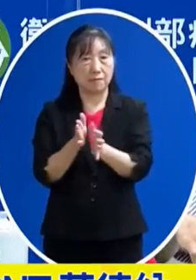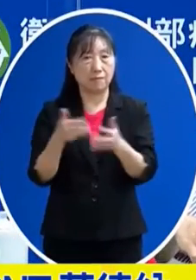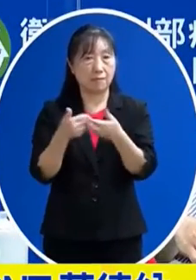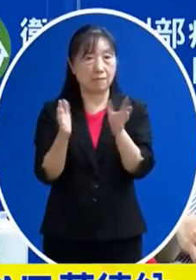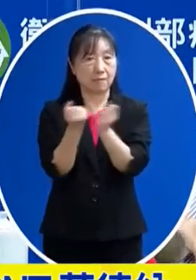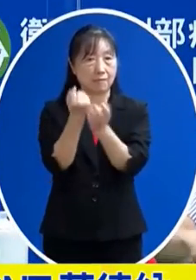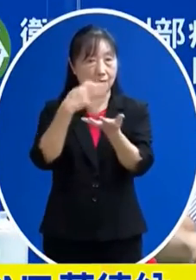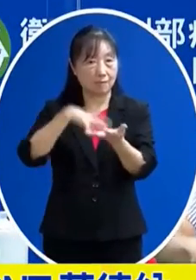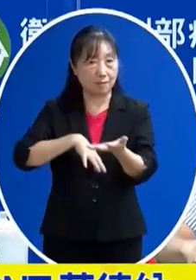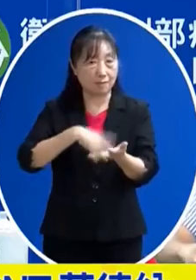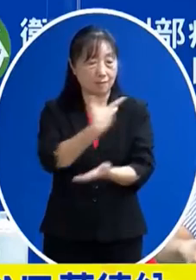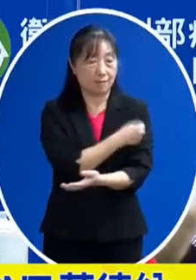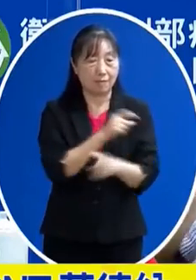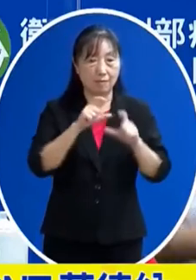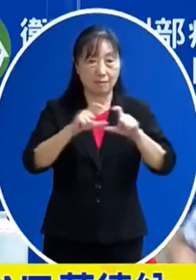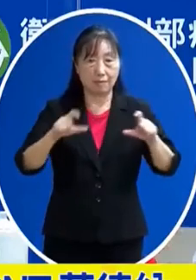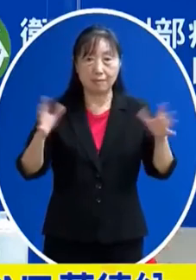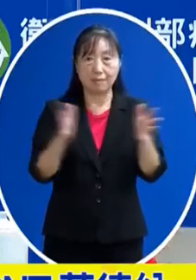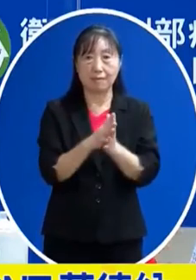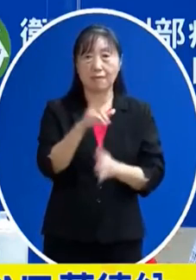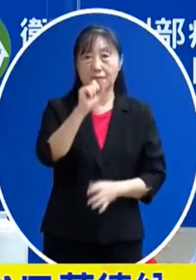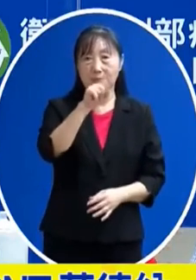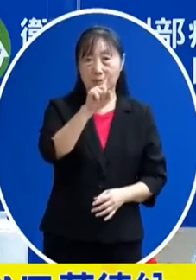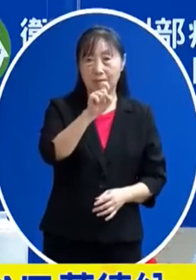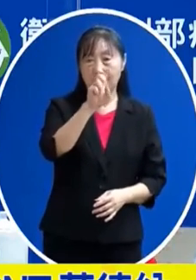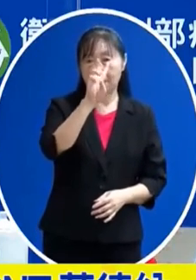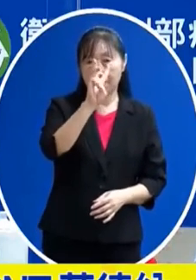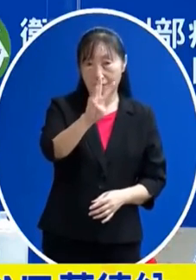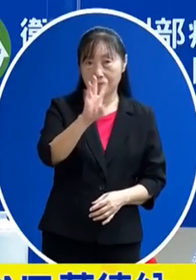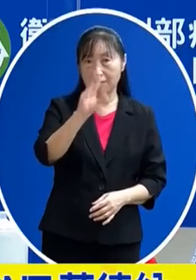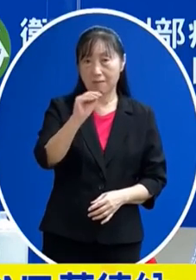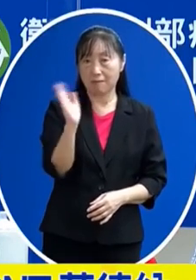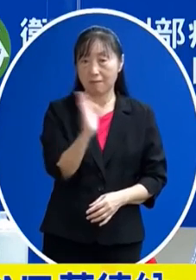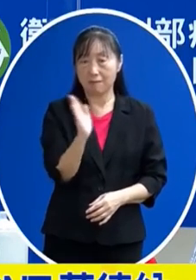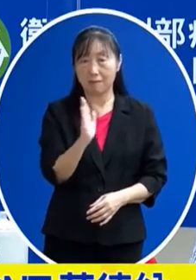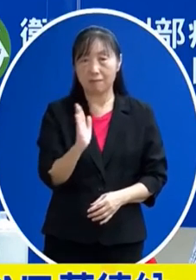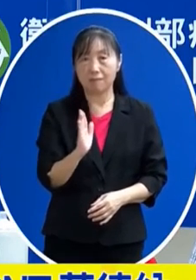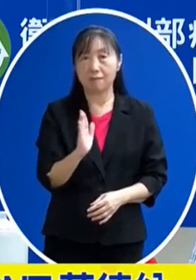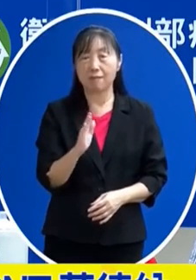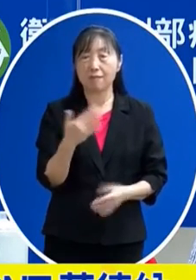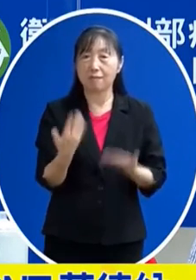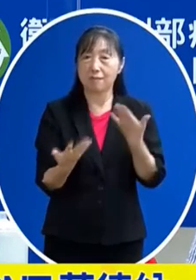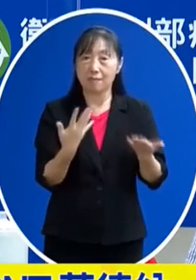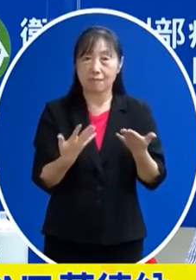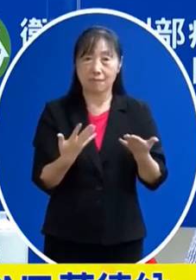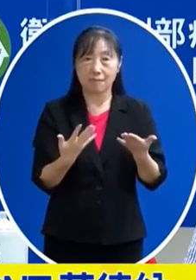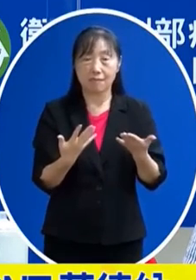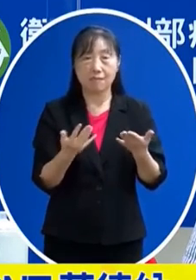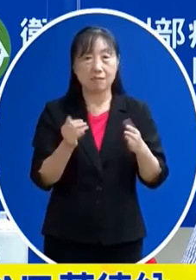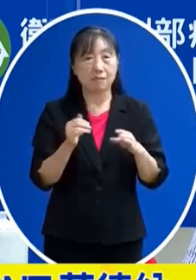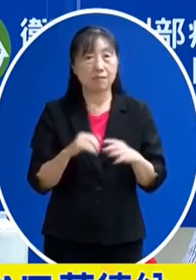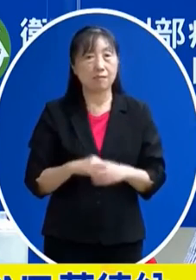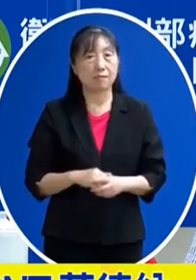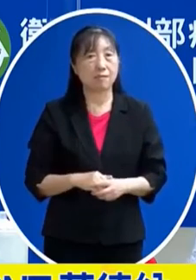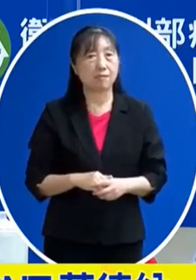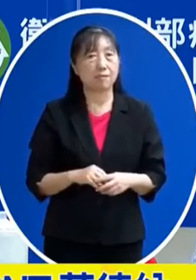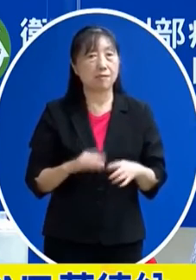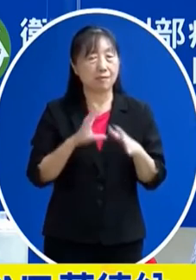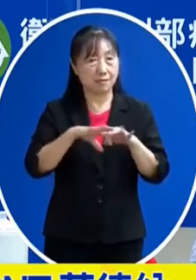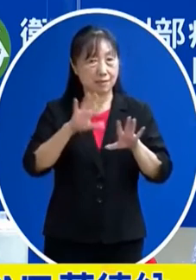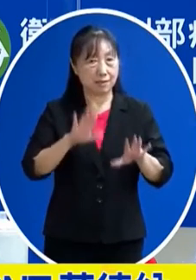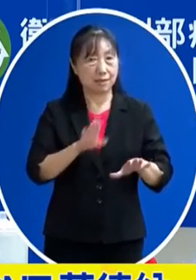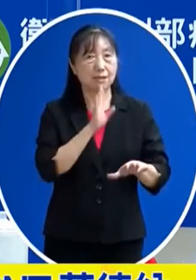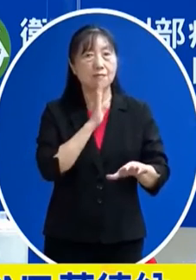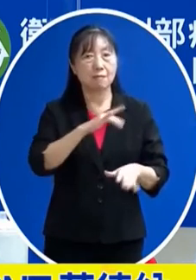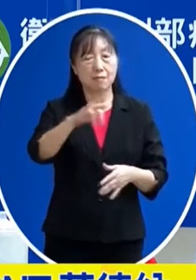疫苗，这一批总共有113万多剂。那预计是在目前，因为